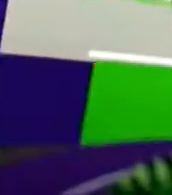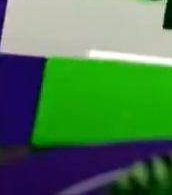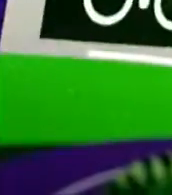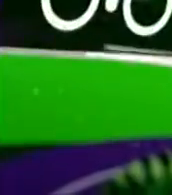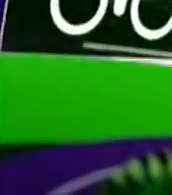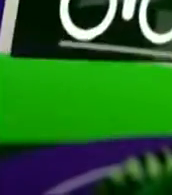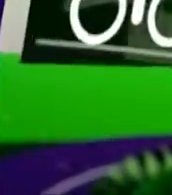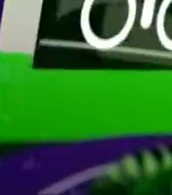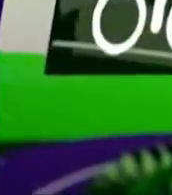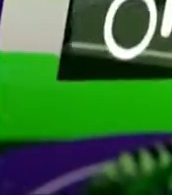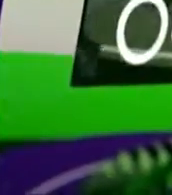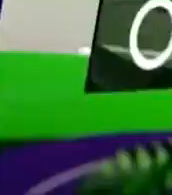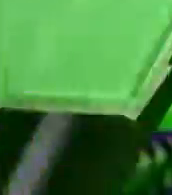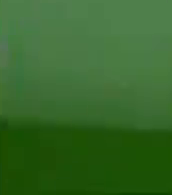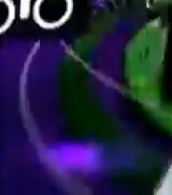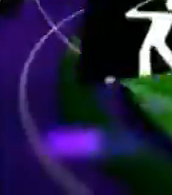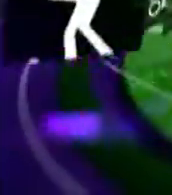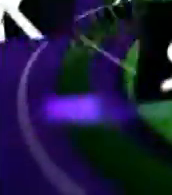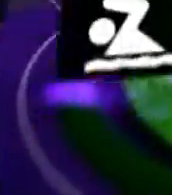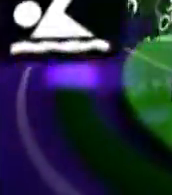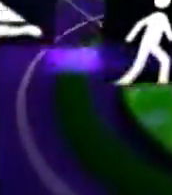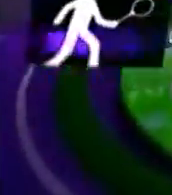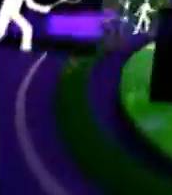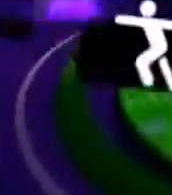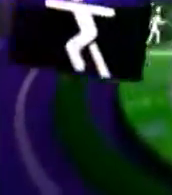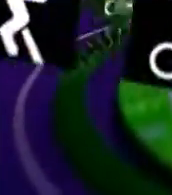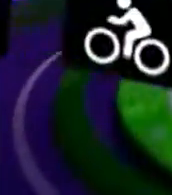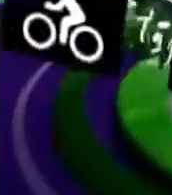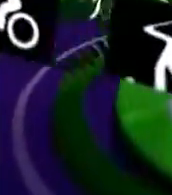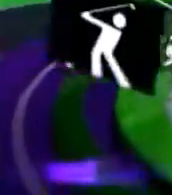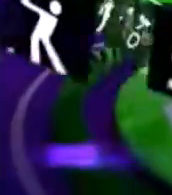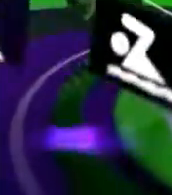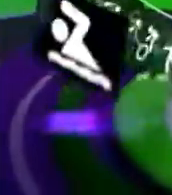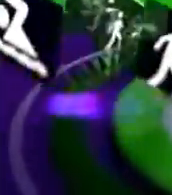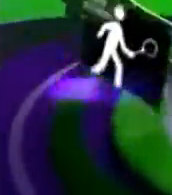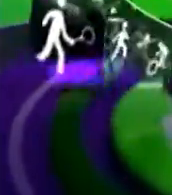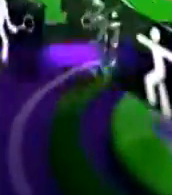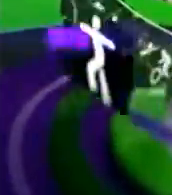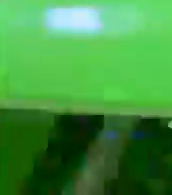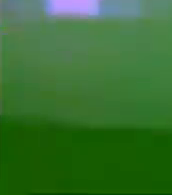We'll be right back.